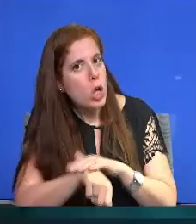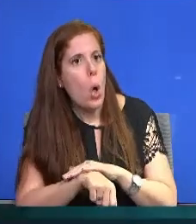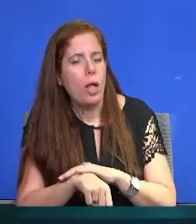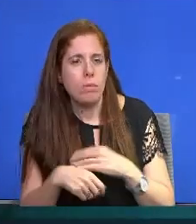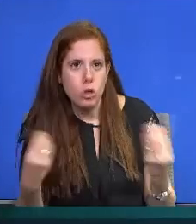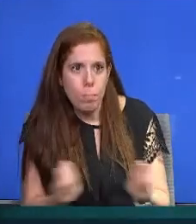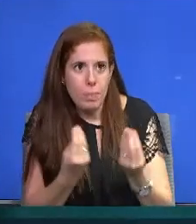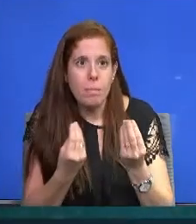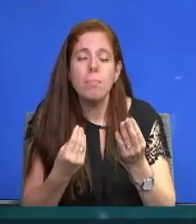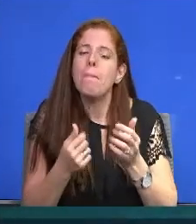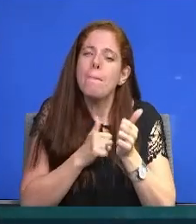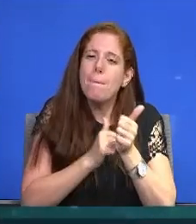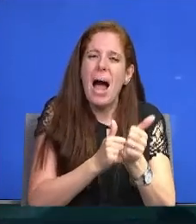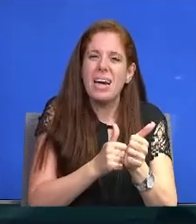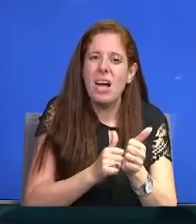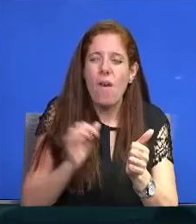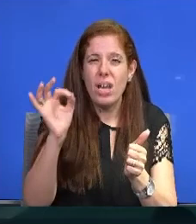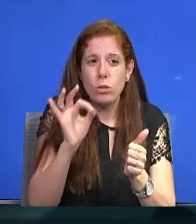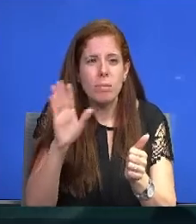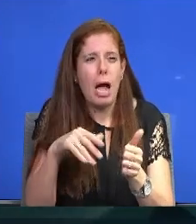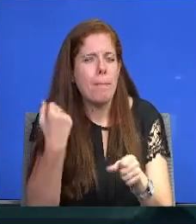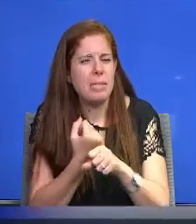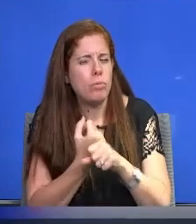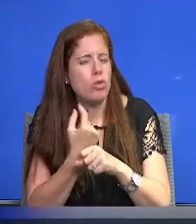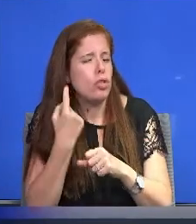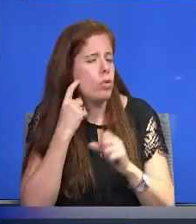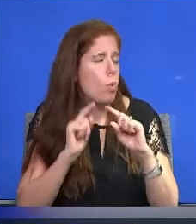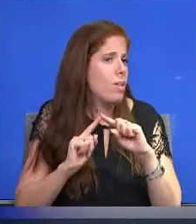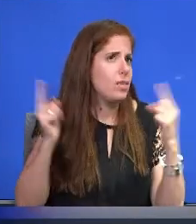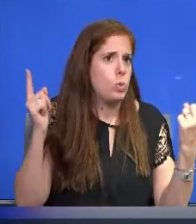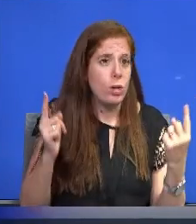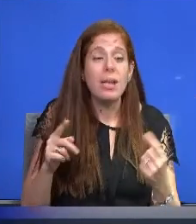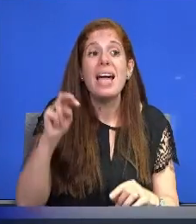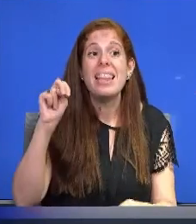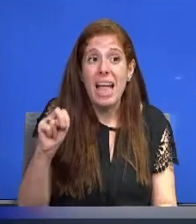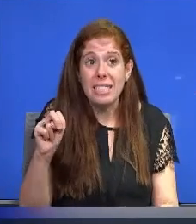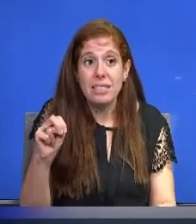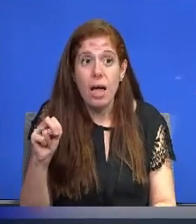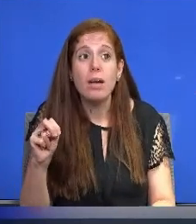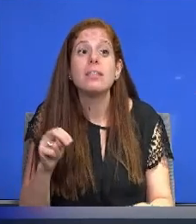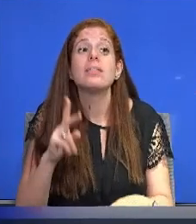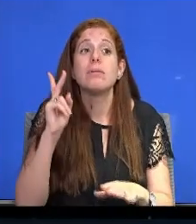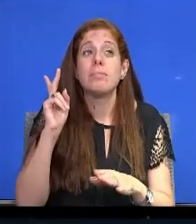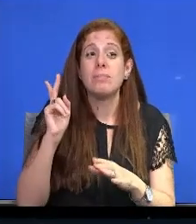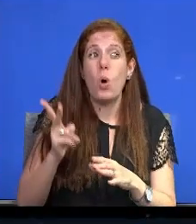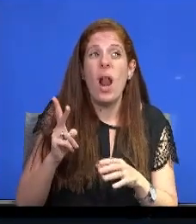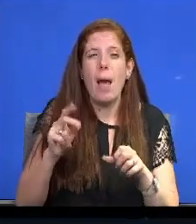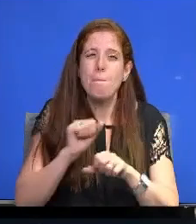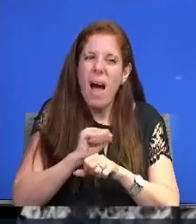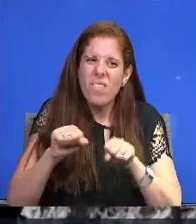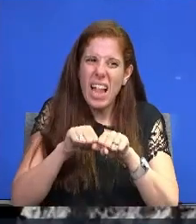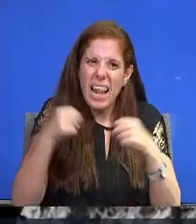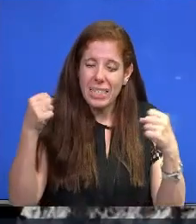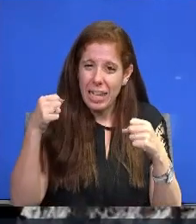אסטרואידים, וגם במשימות שנראות מופרכות לחלוטין. NASA is about to intentionally crash a spacecraft into an